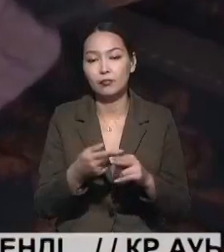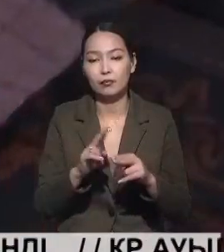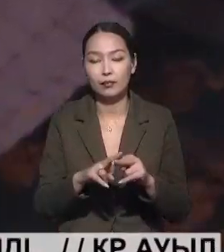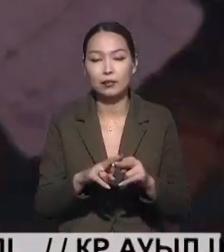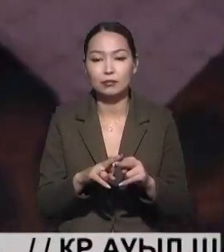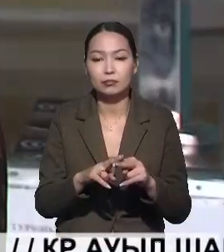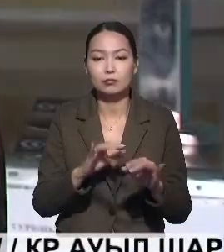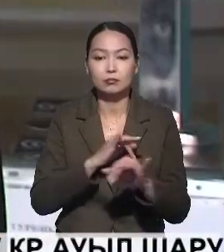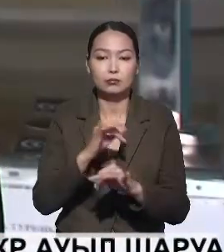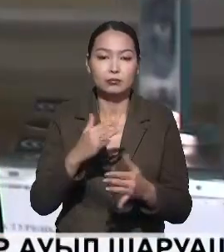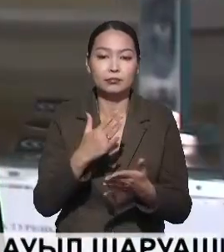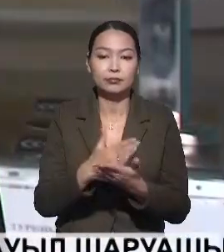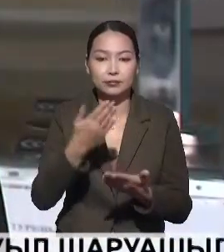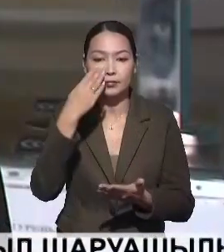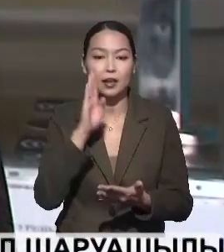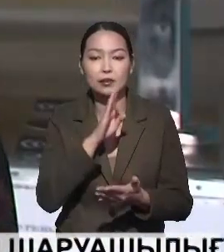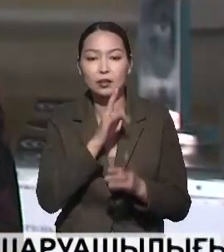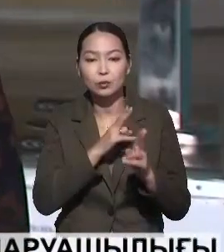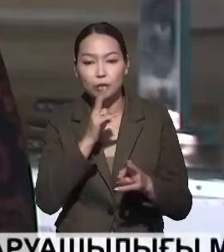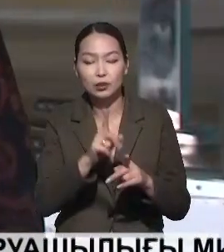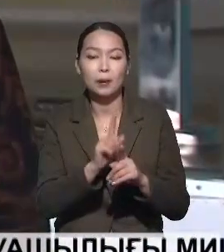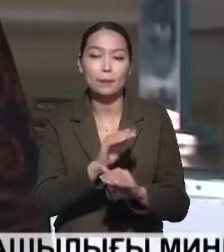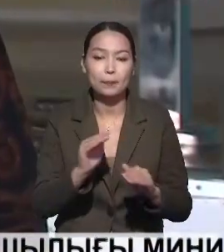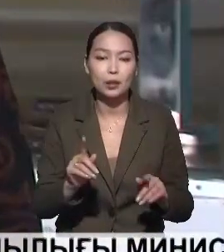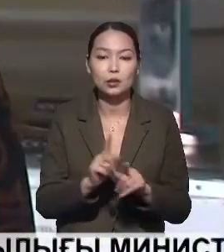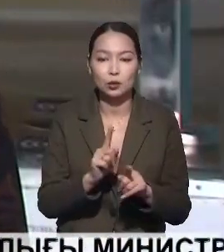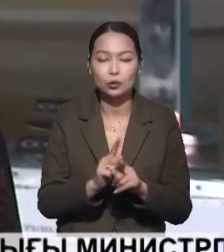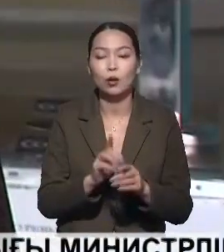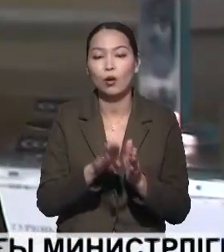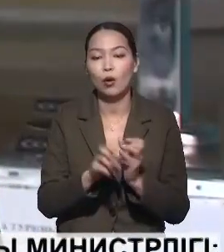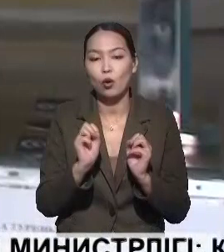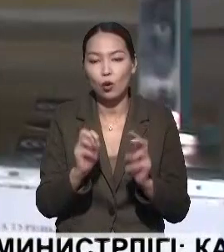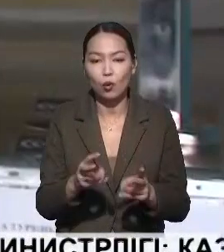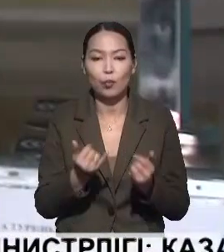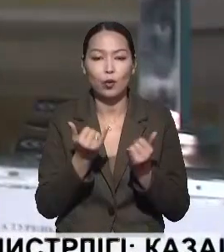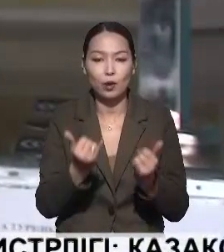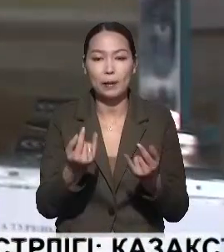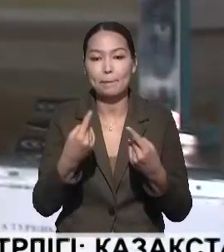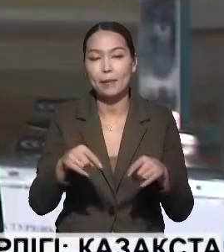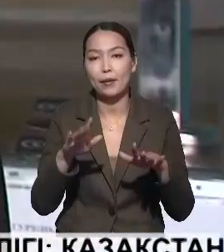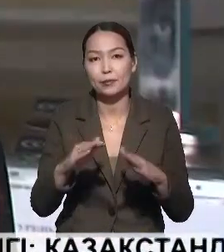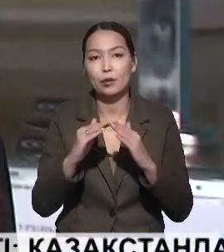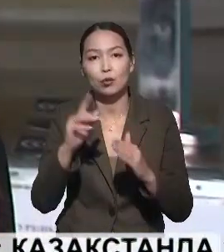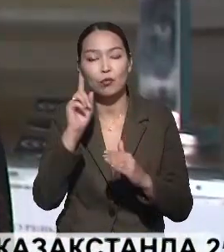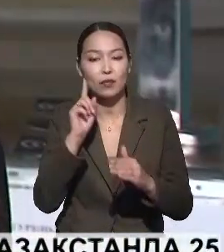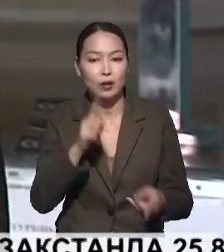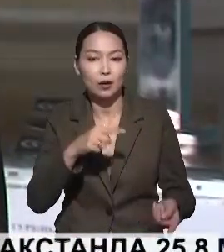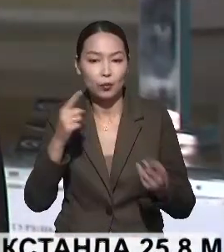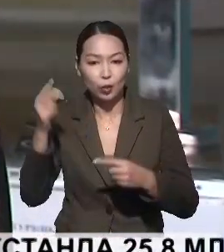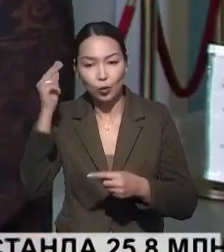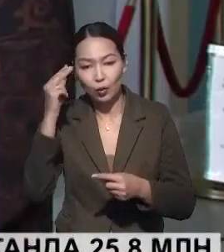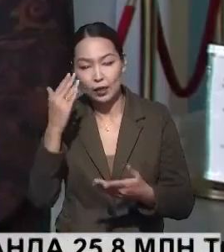таситын кездер болды. Ата-аналардың да, балалардың да қауіпсіздігі үшін басқа ғимаратқа көшуге мәжбүр болдық.